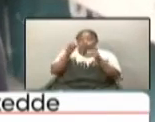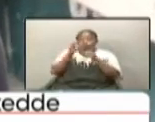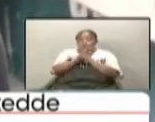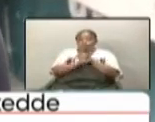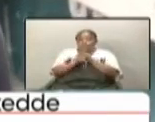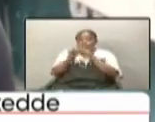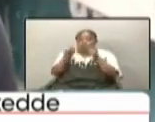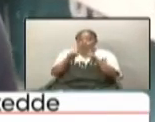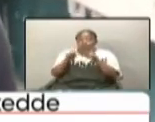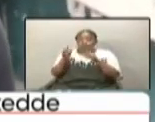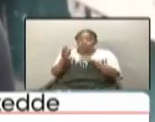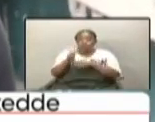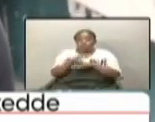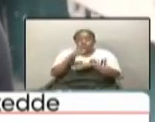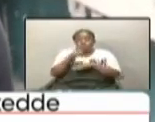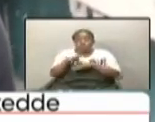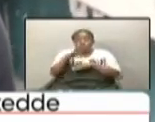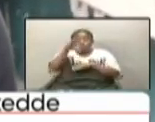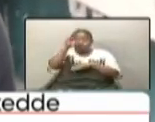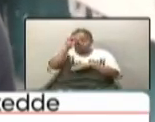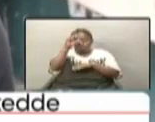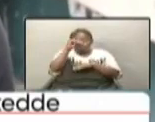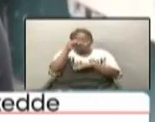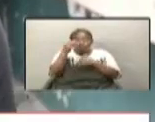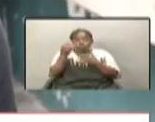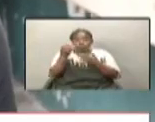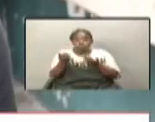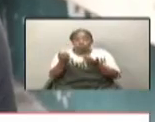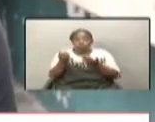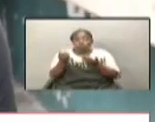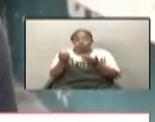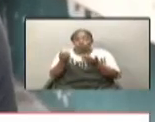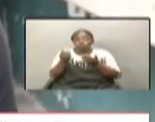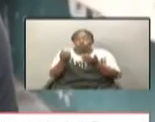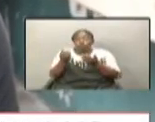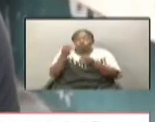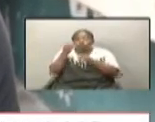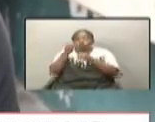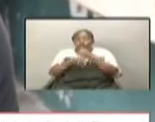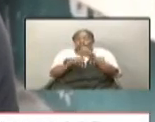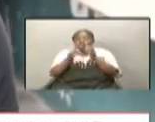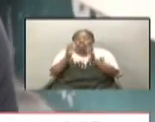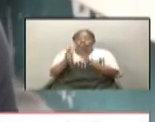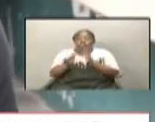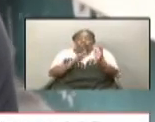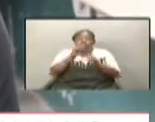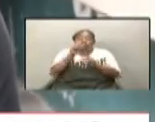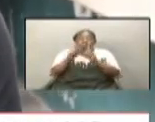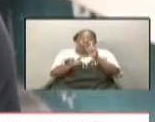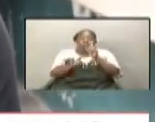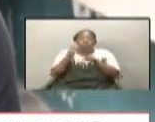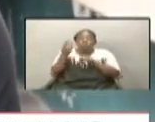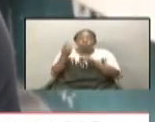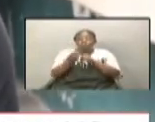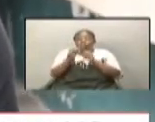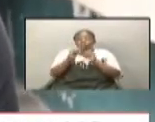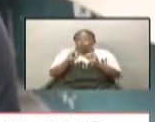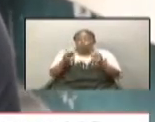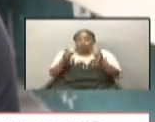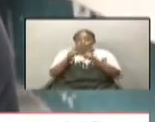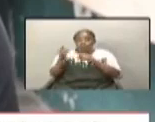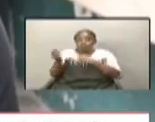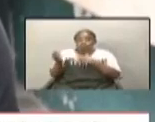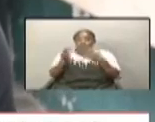ya education era tugenze tutya abakulu nga tebagenda kukoma okuteekateeka ebibuuzo byokka wabula